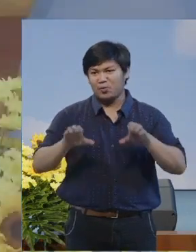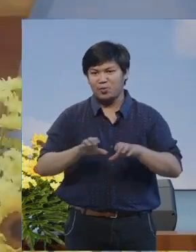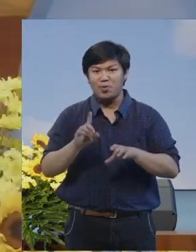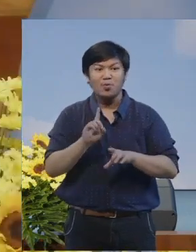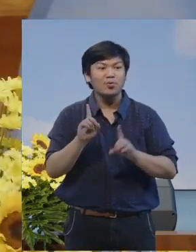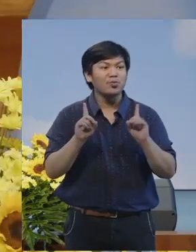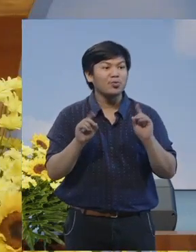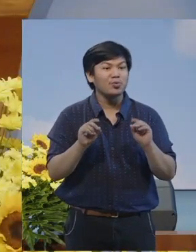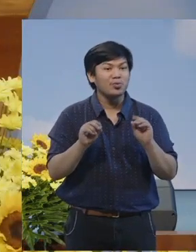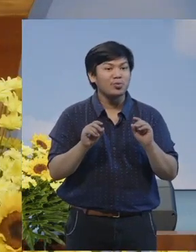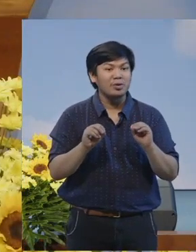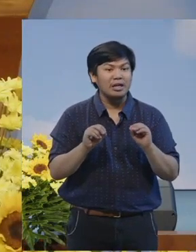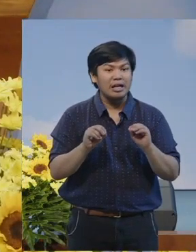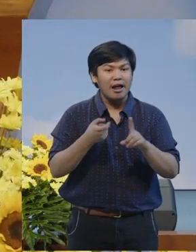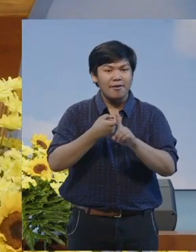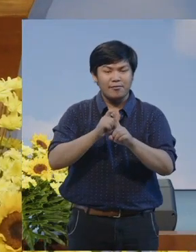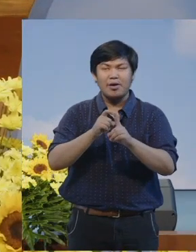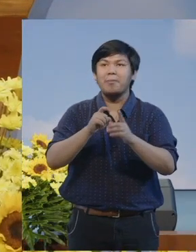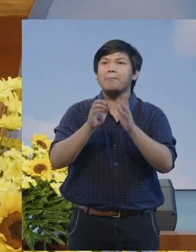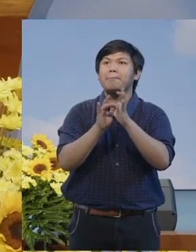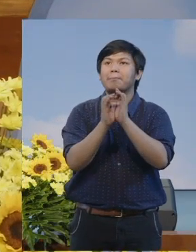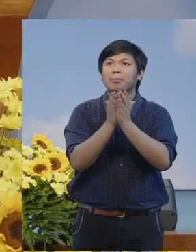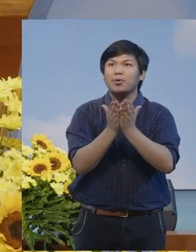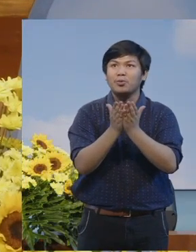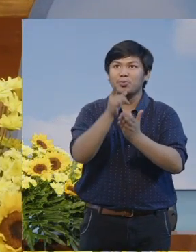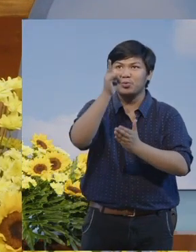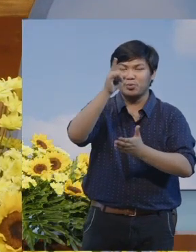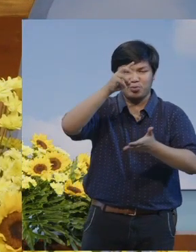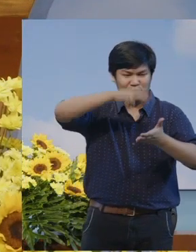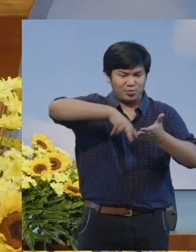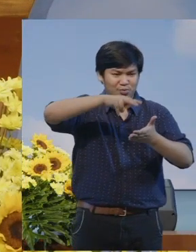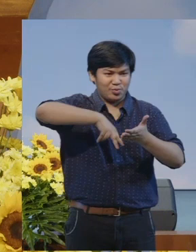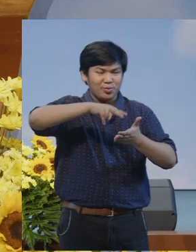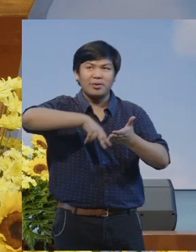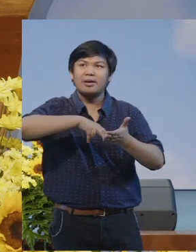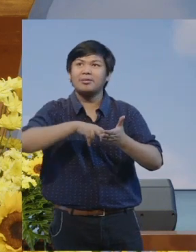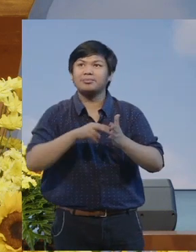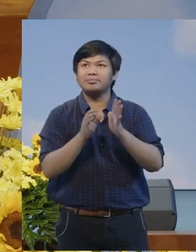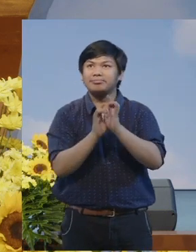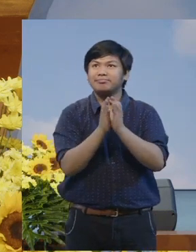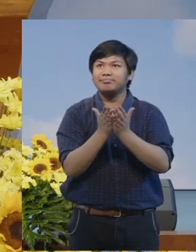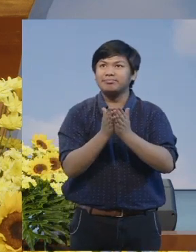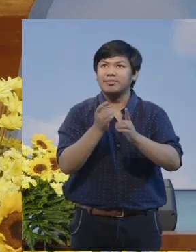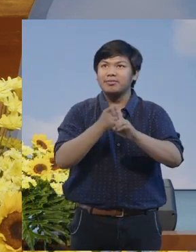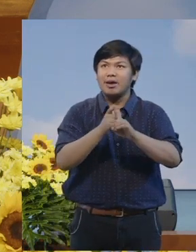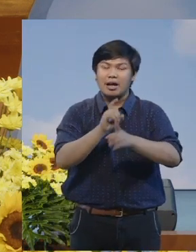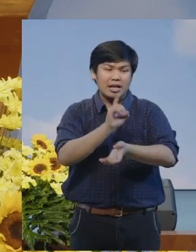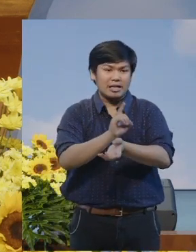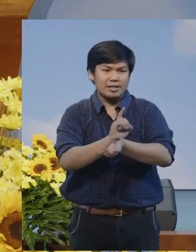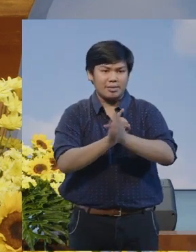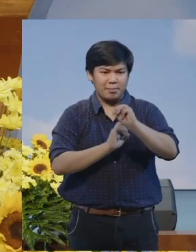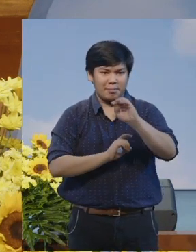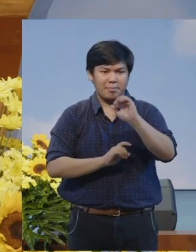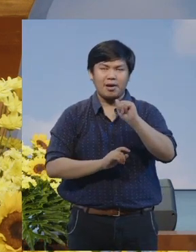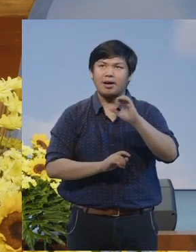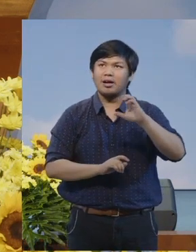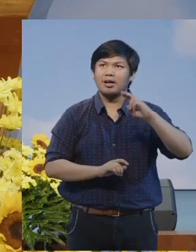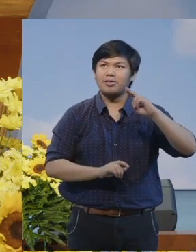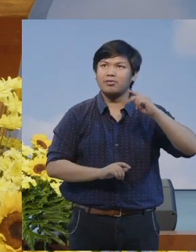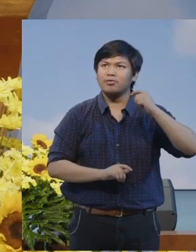po ay kinalap magmula sa aklat na biblical doctrine na sinulat ni Dr. John MacArthur at ni Richard